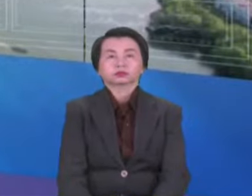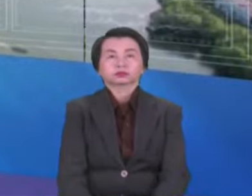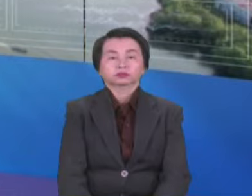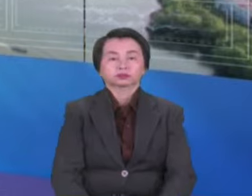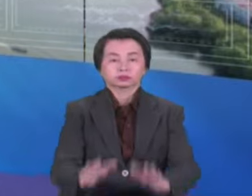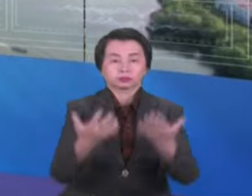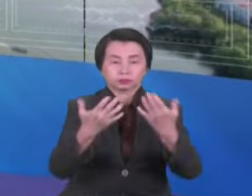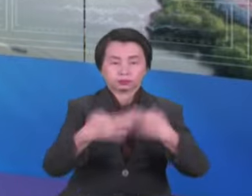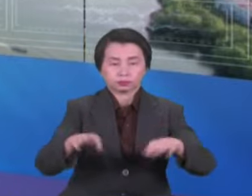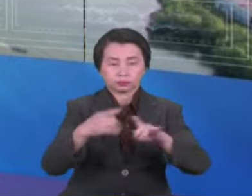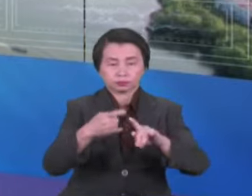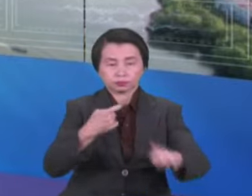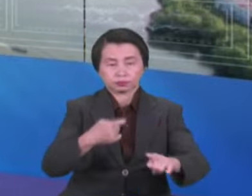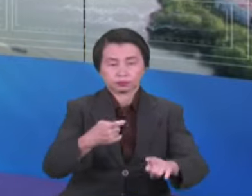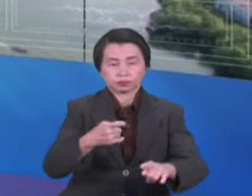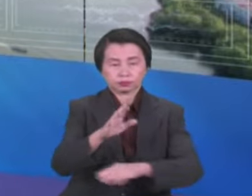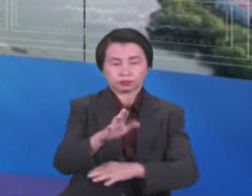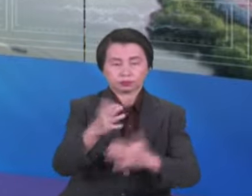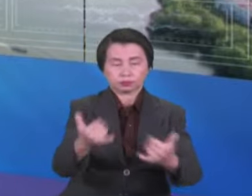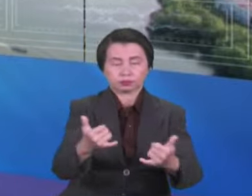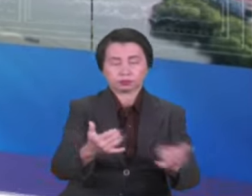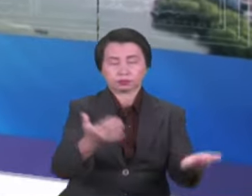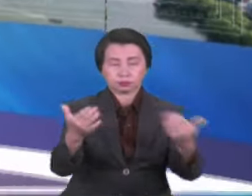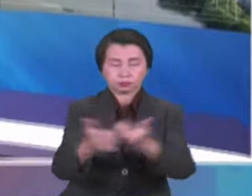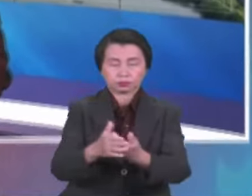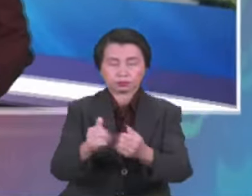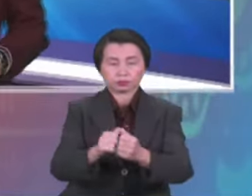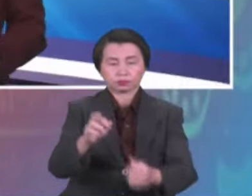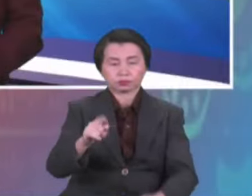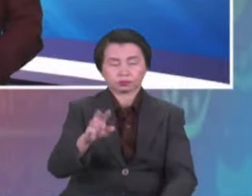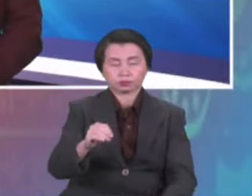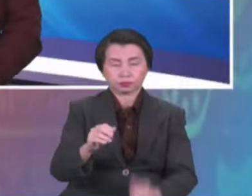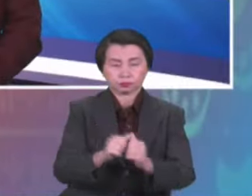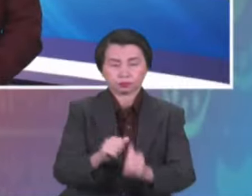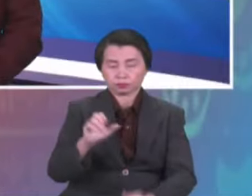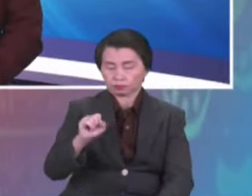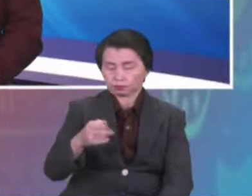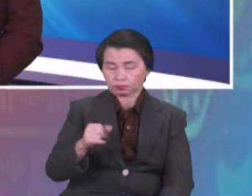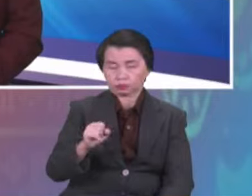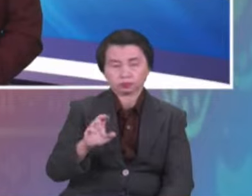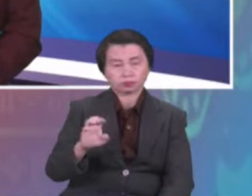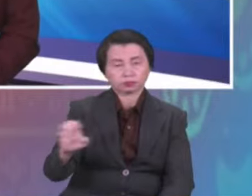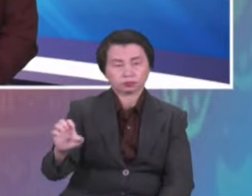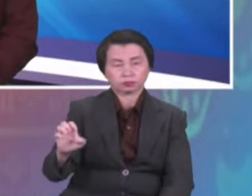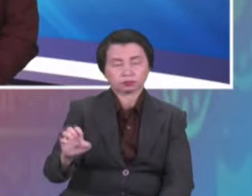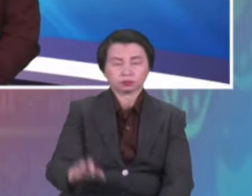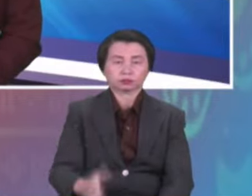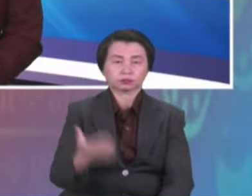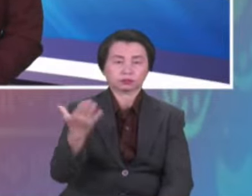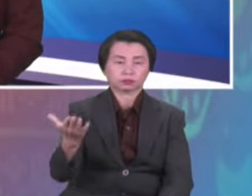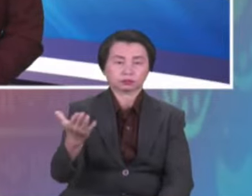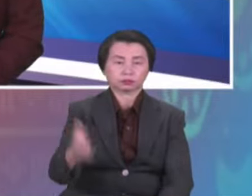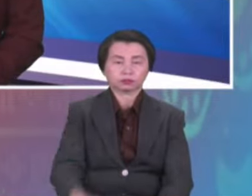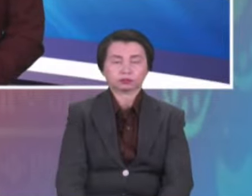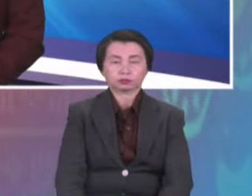Baik, sekian berita dari Negeri di bawah bayu untuk petang ini. Seterusnya kita kembali ke Angkasa Puri bersama dengan Sahih Samsudin dalam berita wilayah. Teruskan